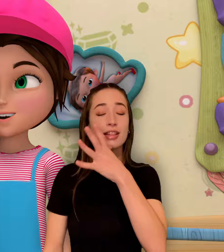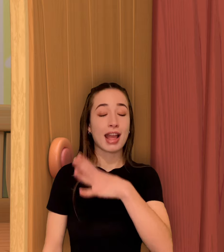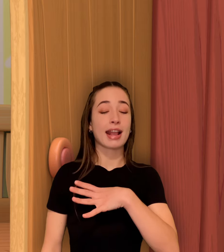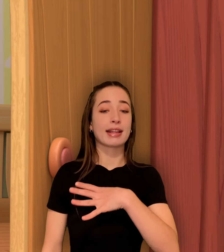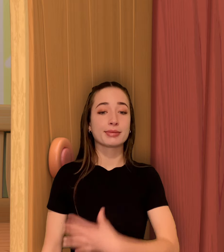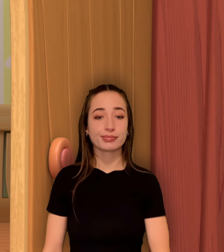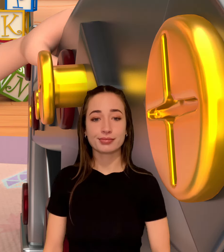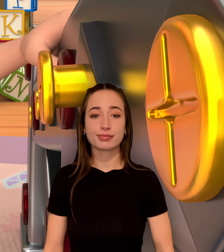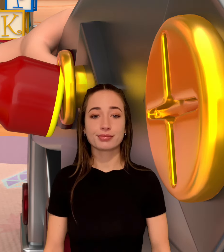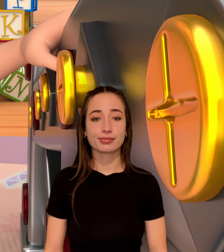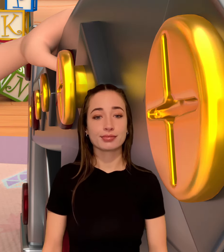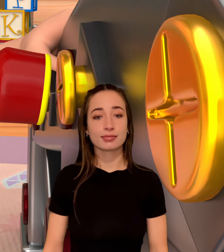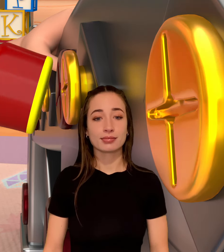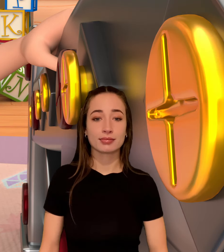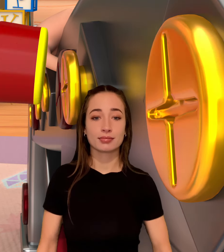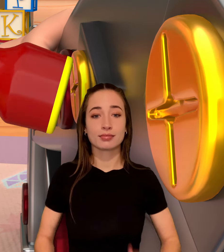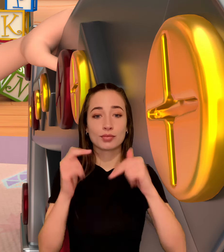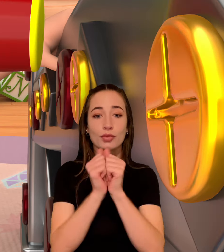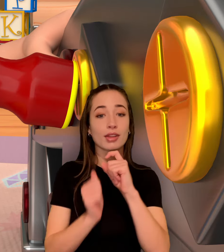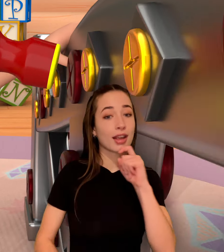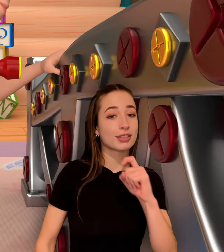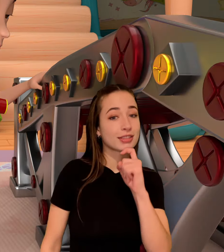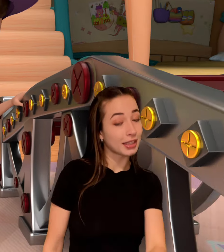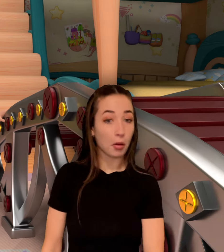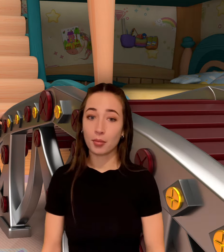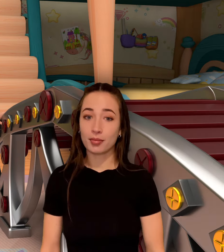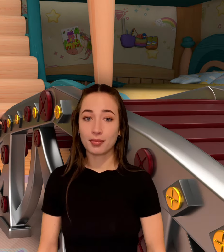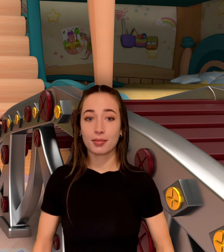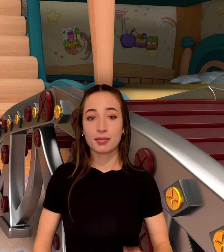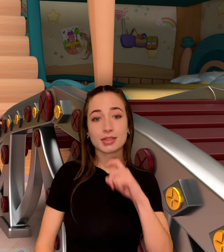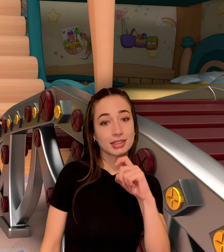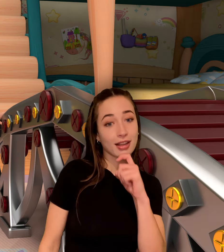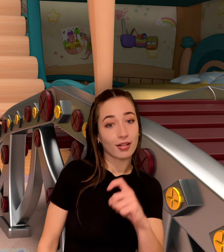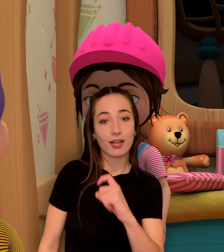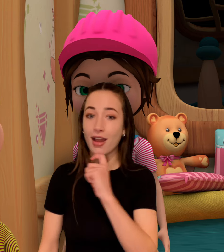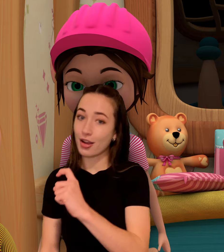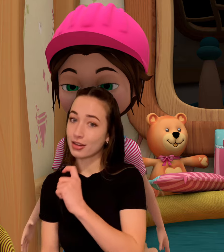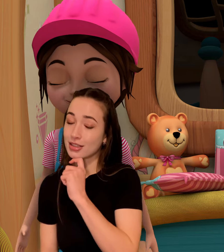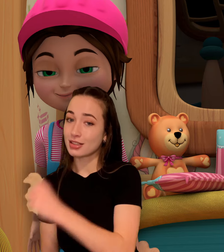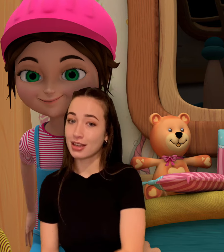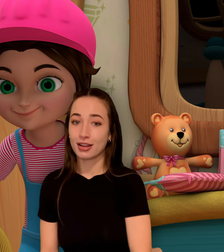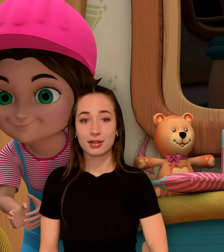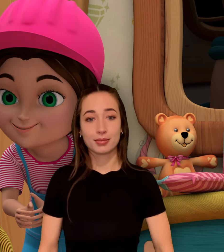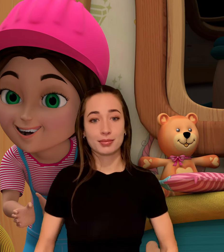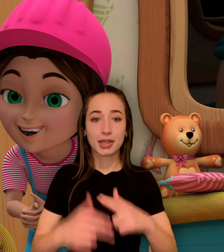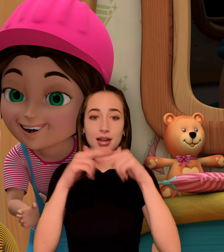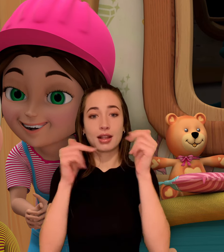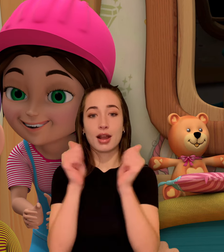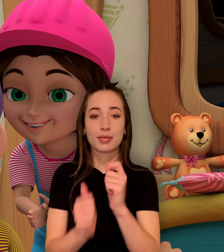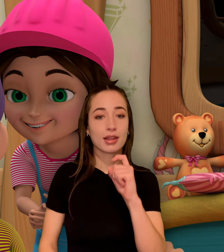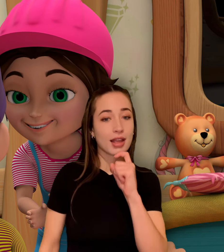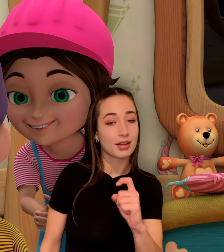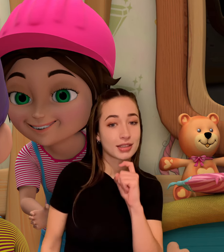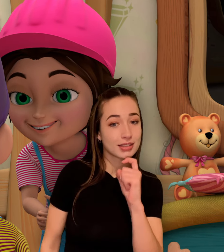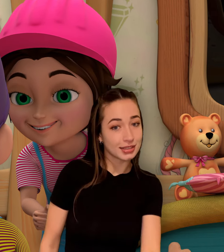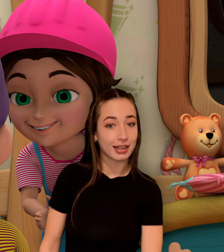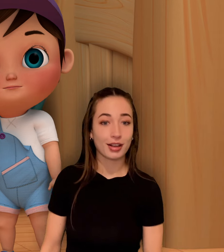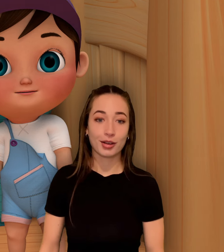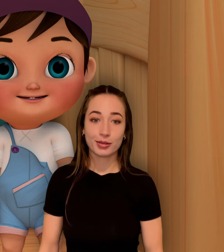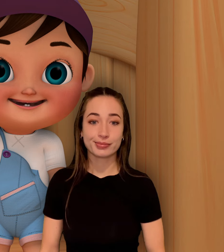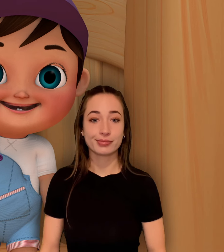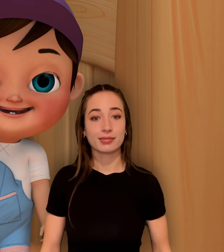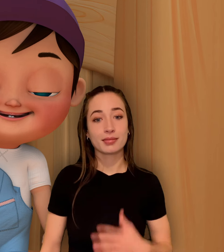どうしましょう鉄の棒でかけろかけろかけろ鉄の棒で